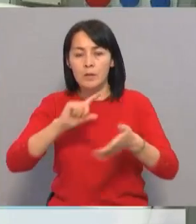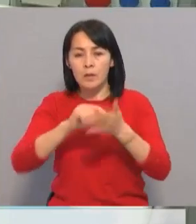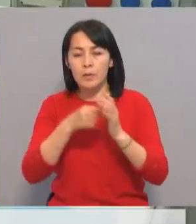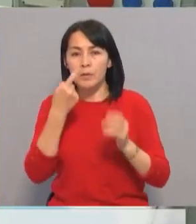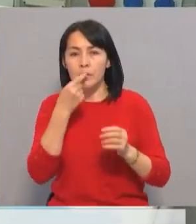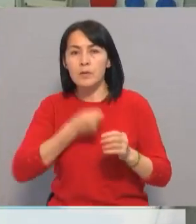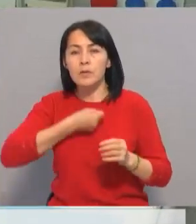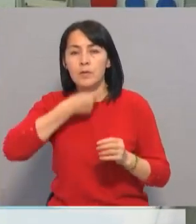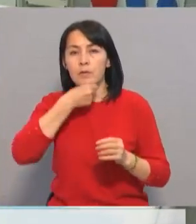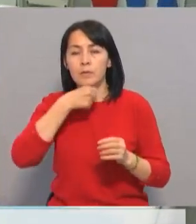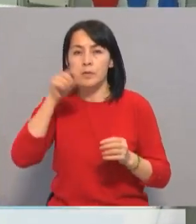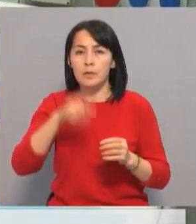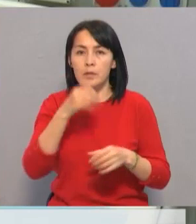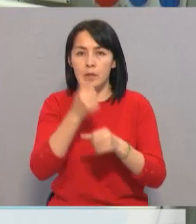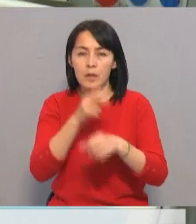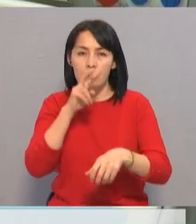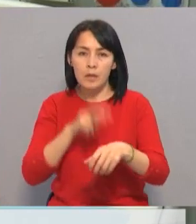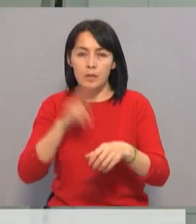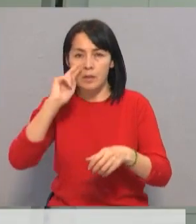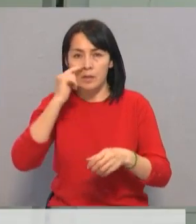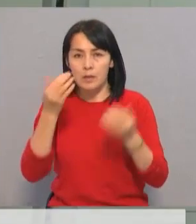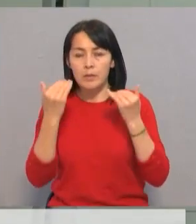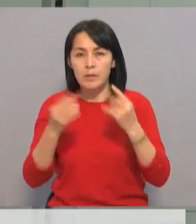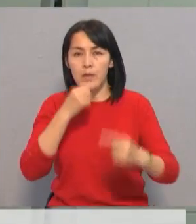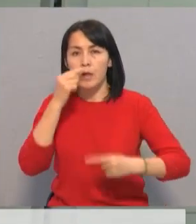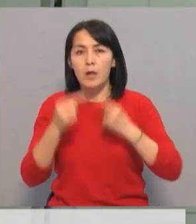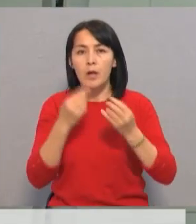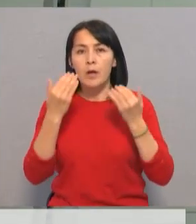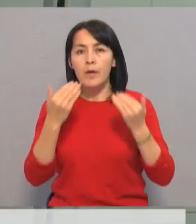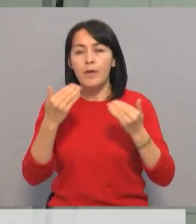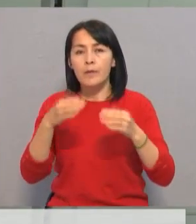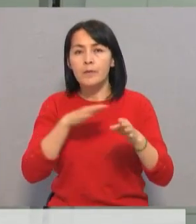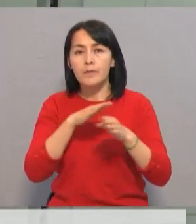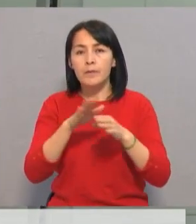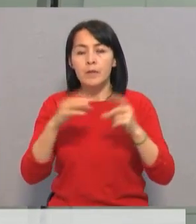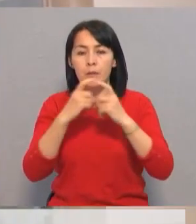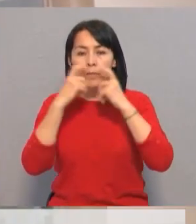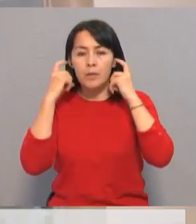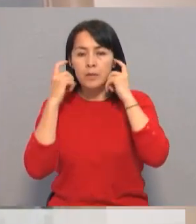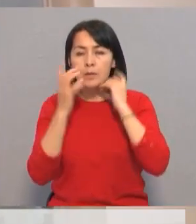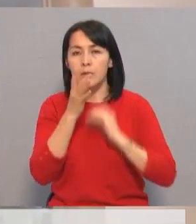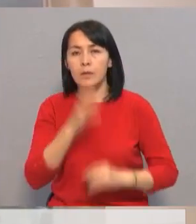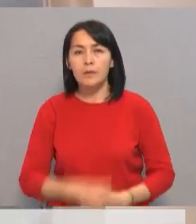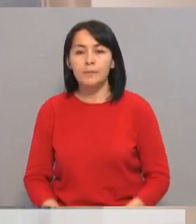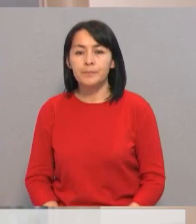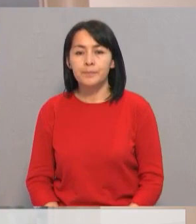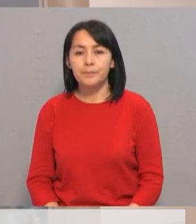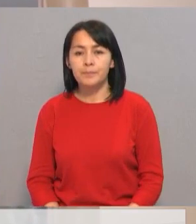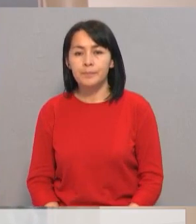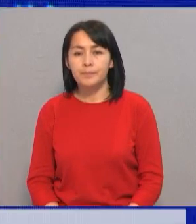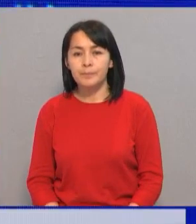стоматологии для взрослых. Также главный врач Шымкента прокомментировал введение масочного режима.